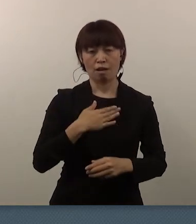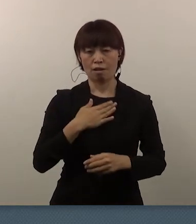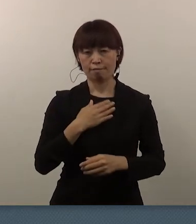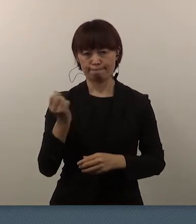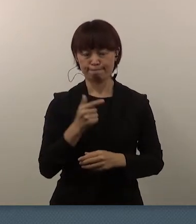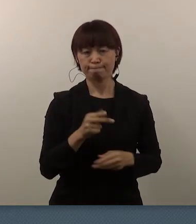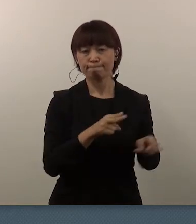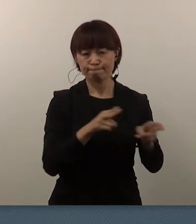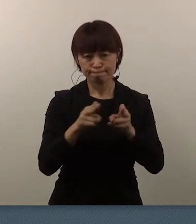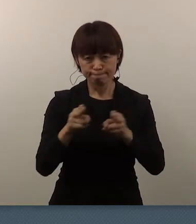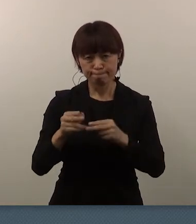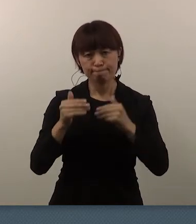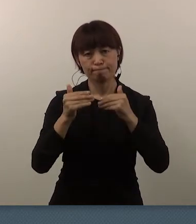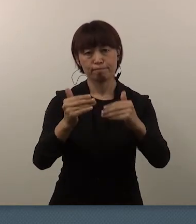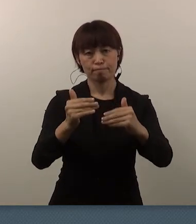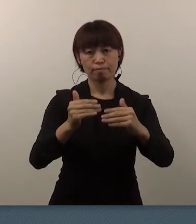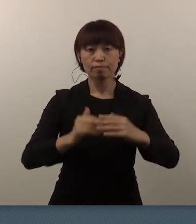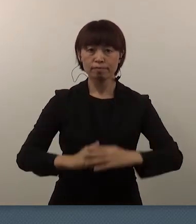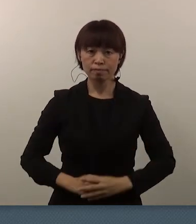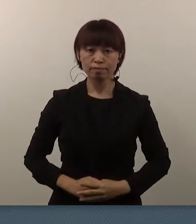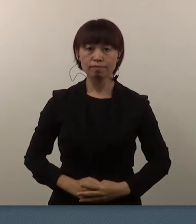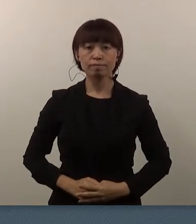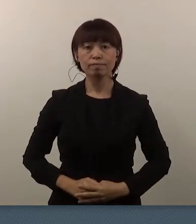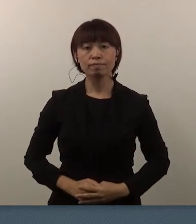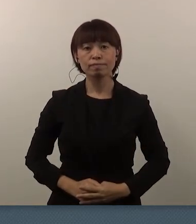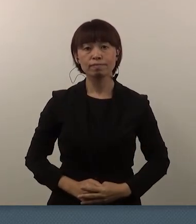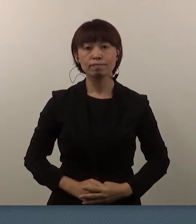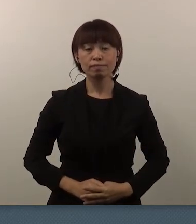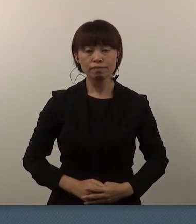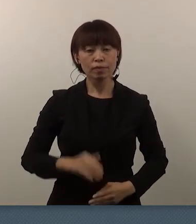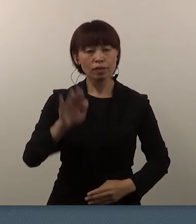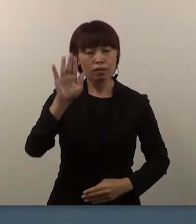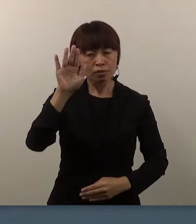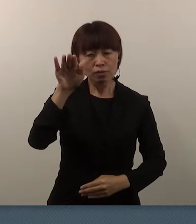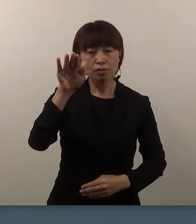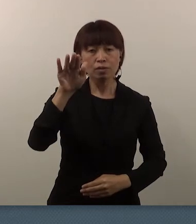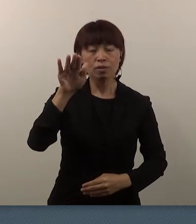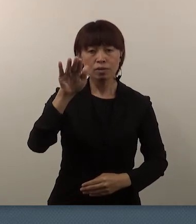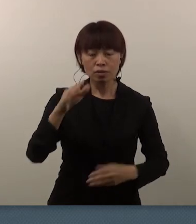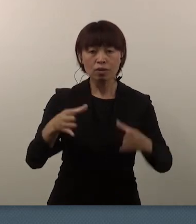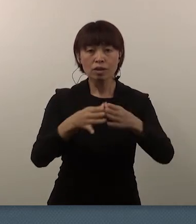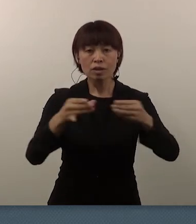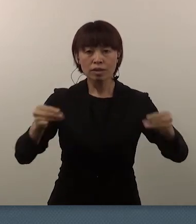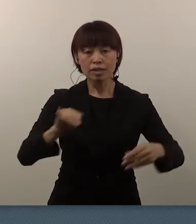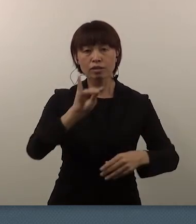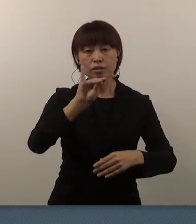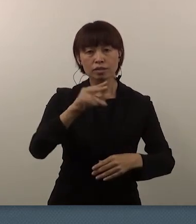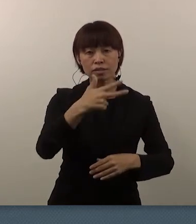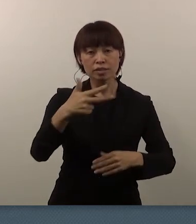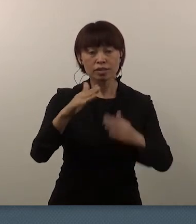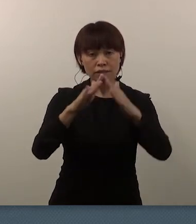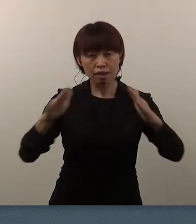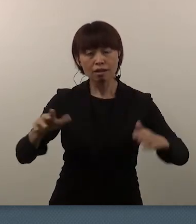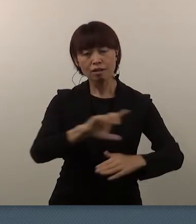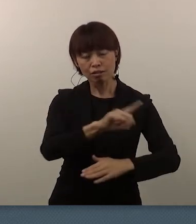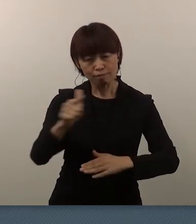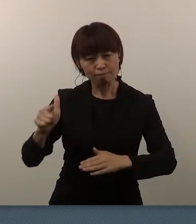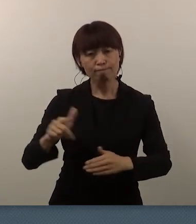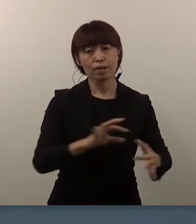ための準備を進めています。今後全国知事会等の関係機関と連携し